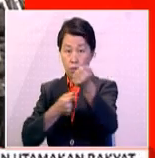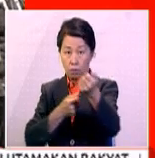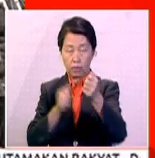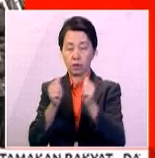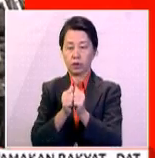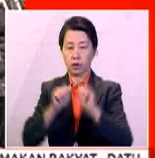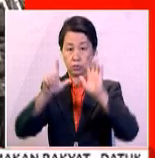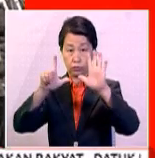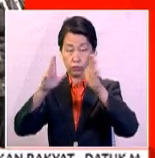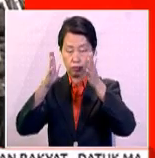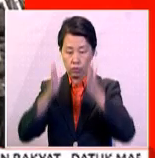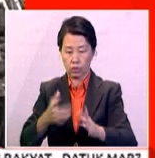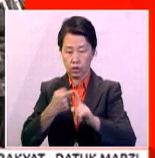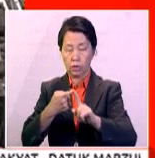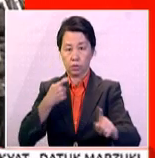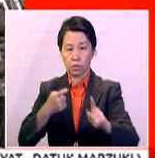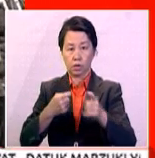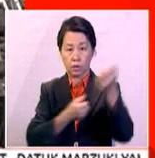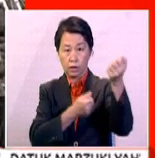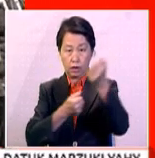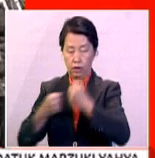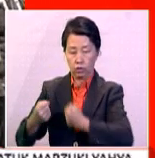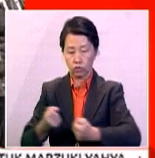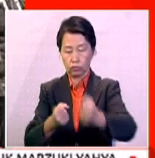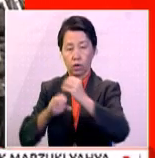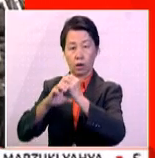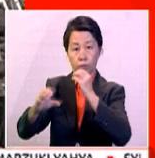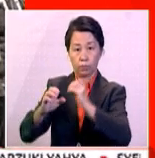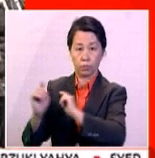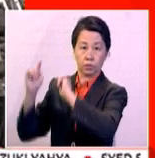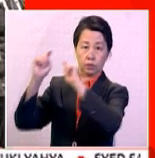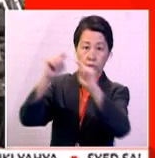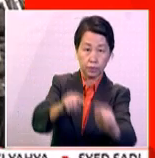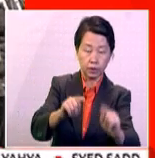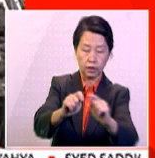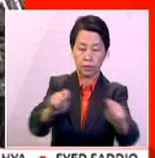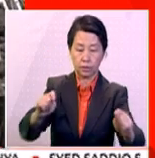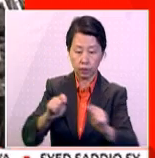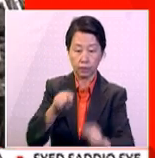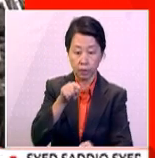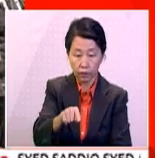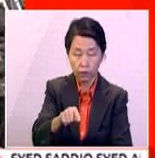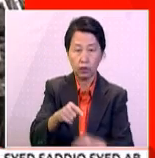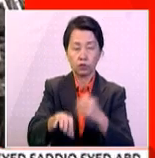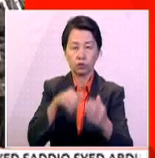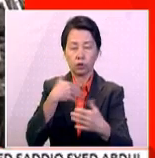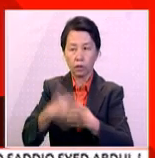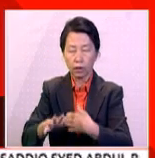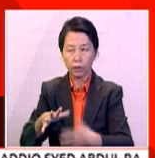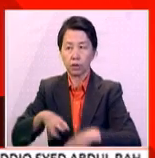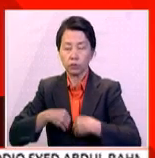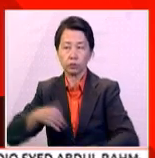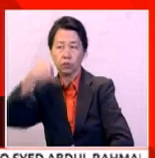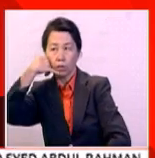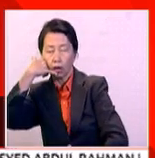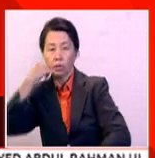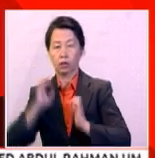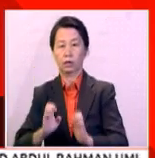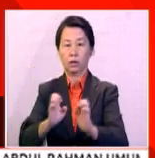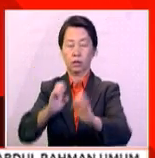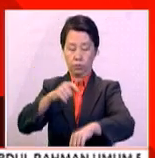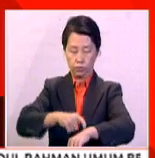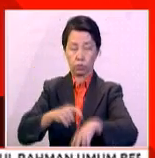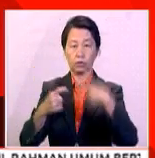tujuh anggota dari Balai Bomba dan Penyelamat Sungai Buloh dikejarkan ke lokasi kejadian sebaik menerima panggilan kecemasan